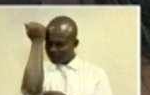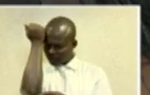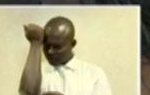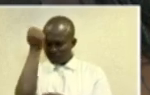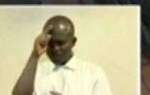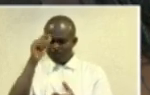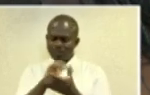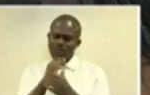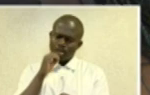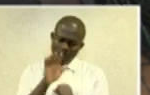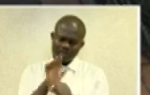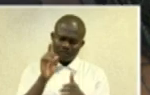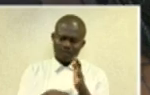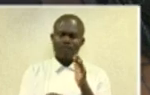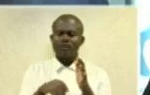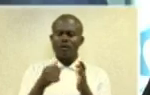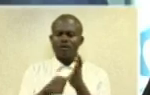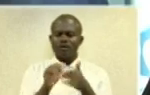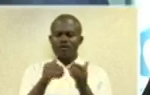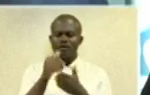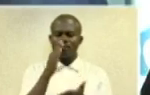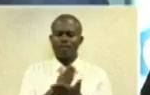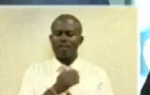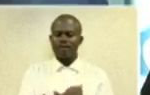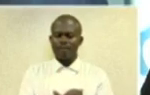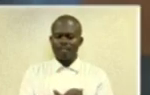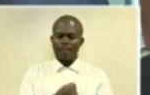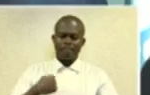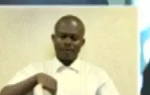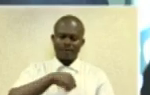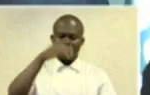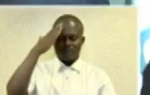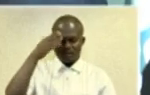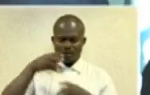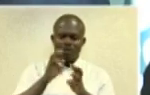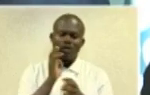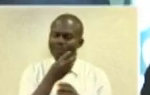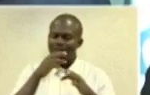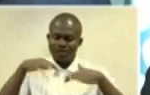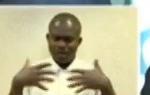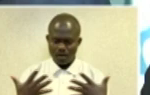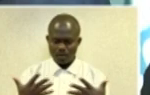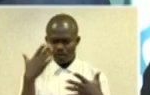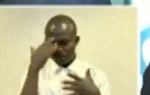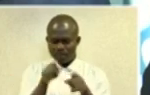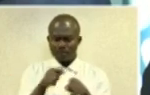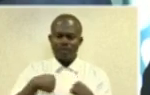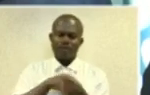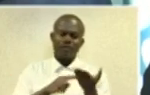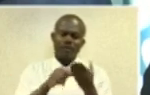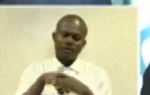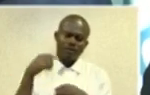twumvise mu mitangire y'amasoko ni iyihe. Tuzi uko amazi ahagaze kuko nako turayakoresha buri